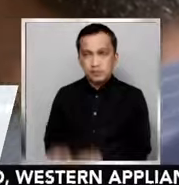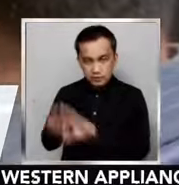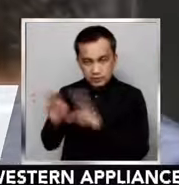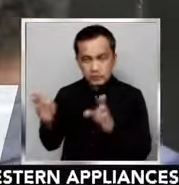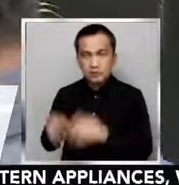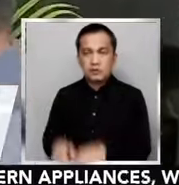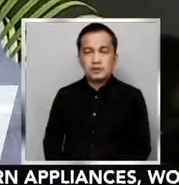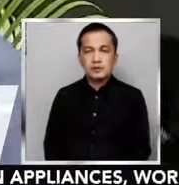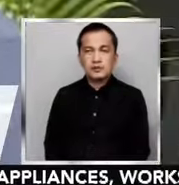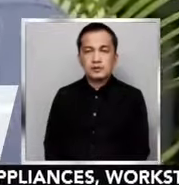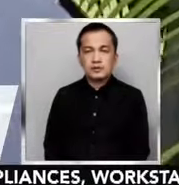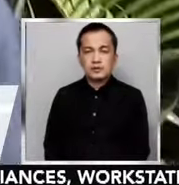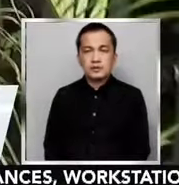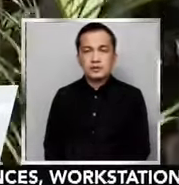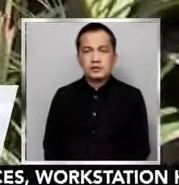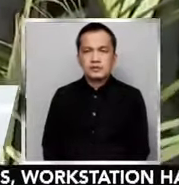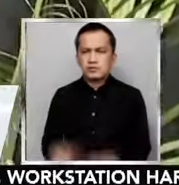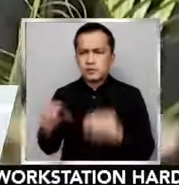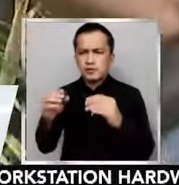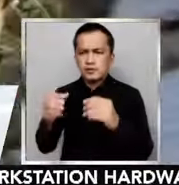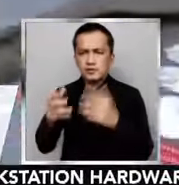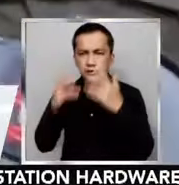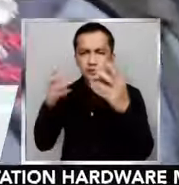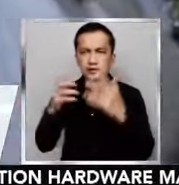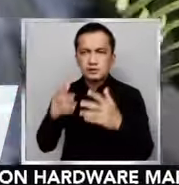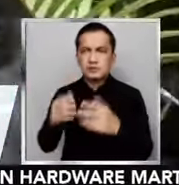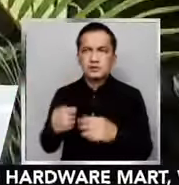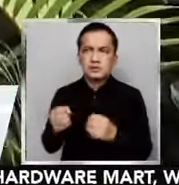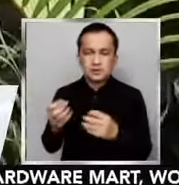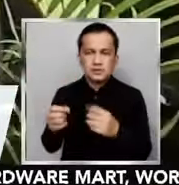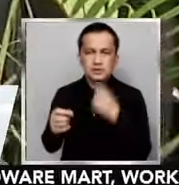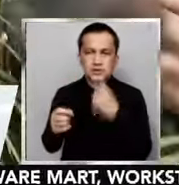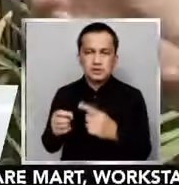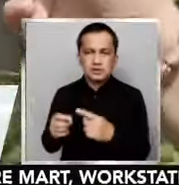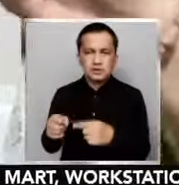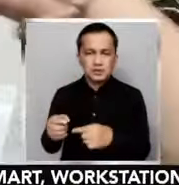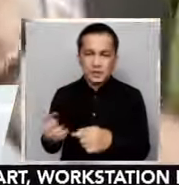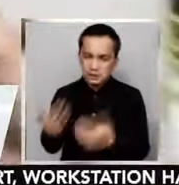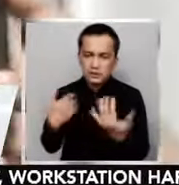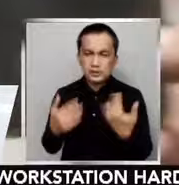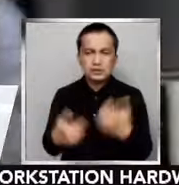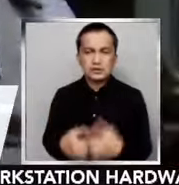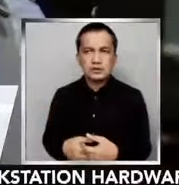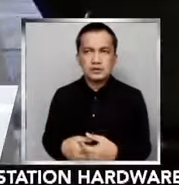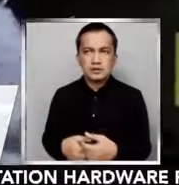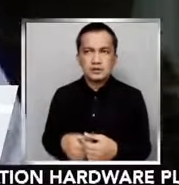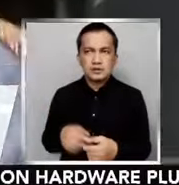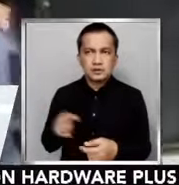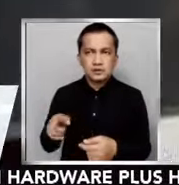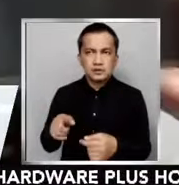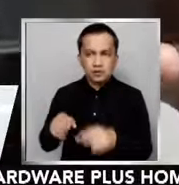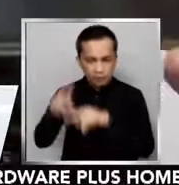mong ano eh na-explain na sayo eho kayo lahat diyan kao